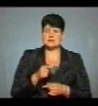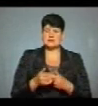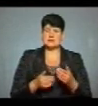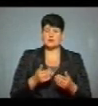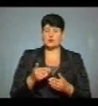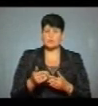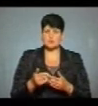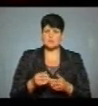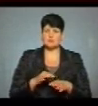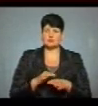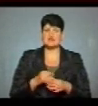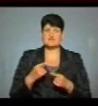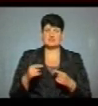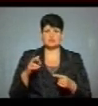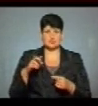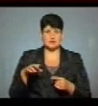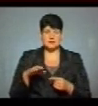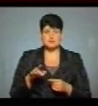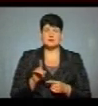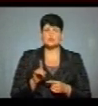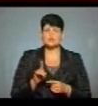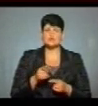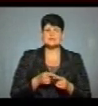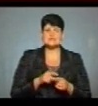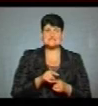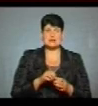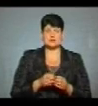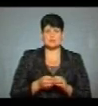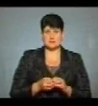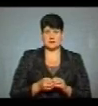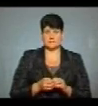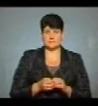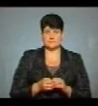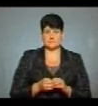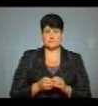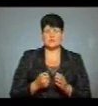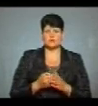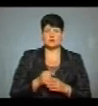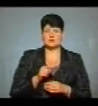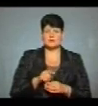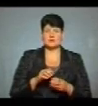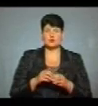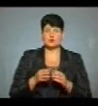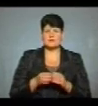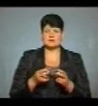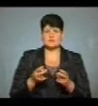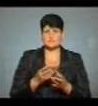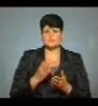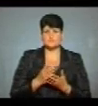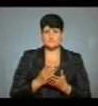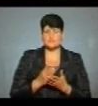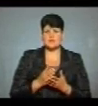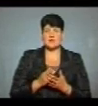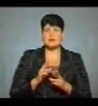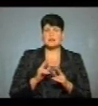кроки, які довели в інших країнах, що оце результат. До таких до таких результатів треба прийти. Як правило,